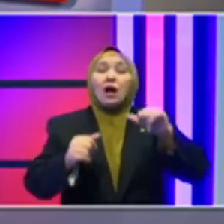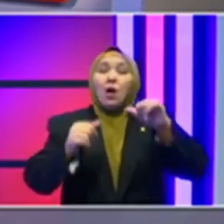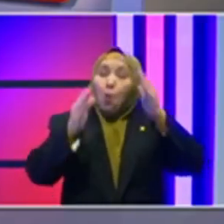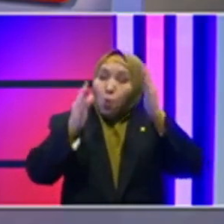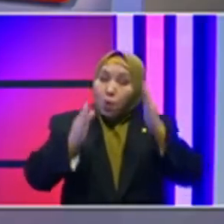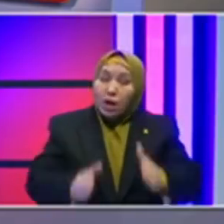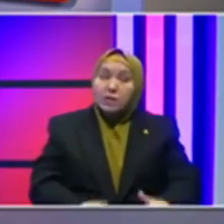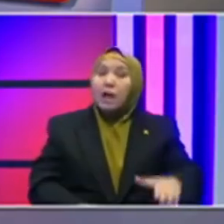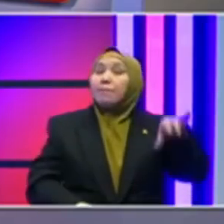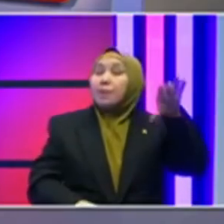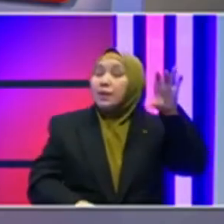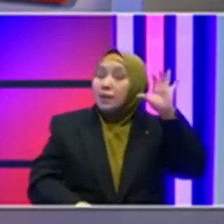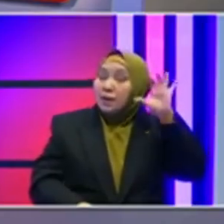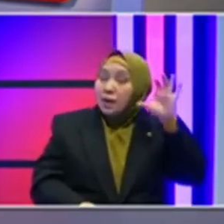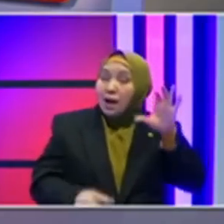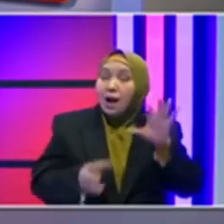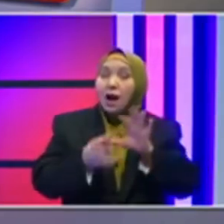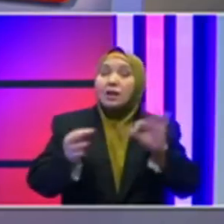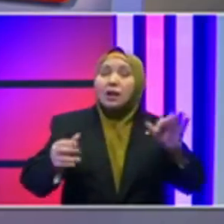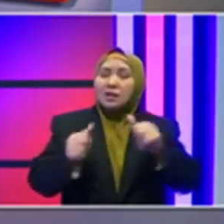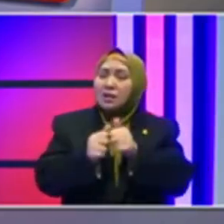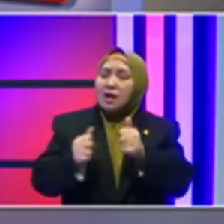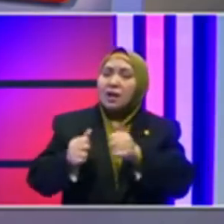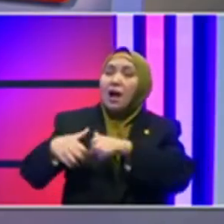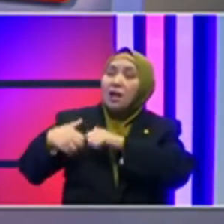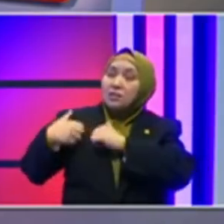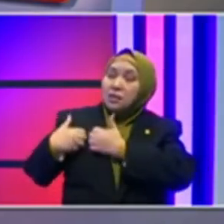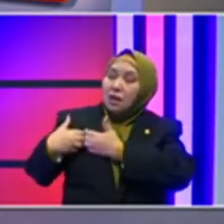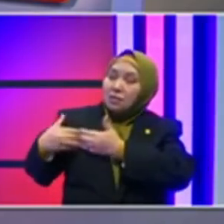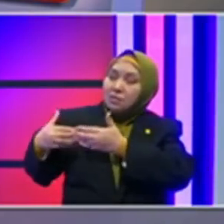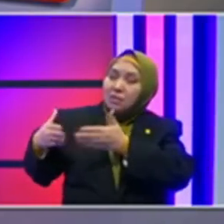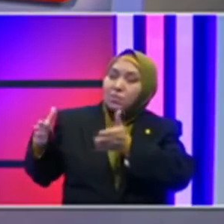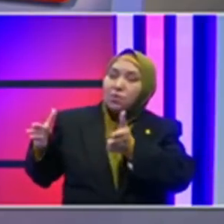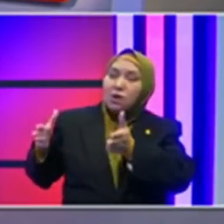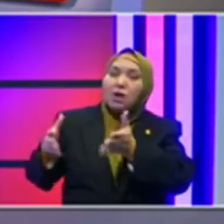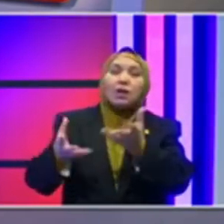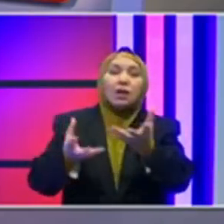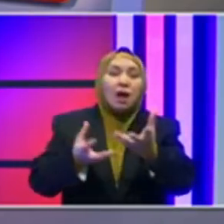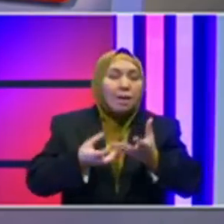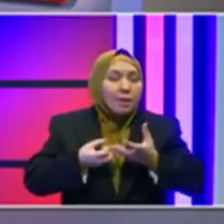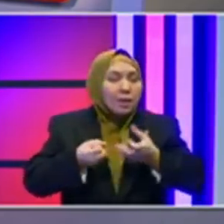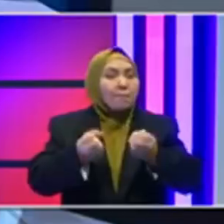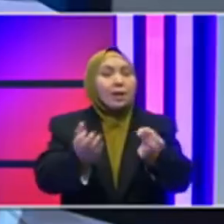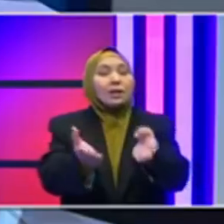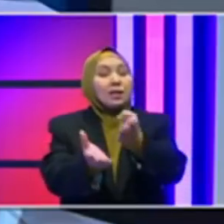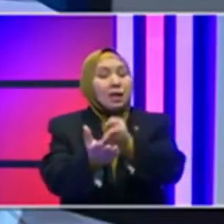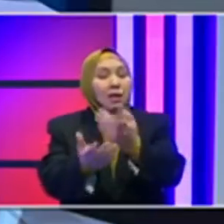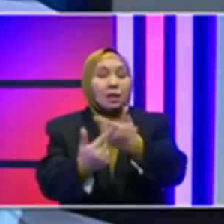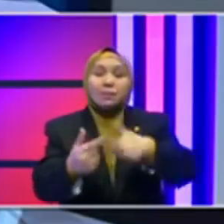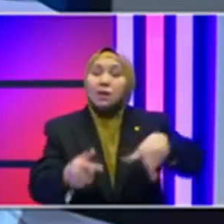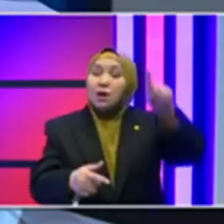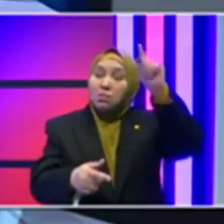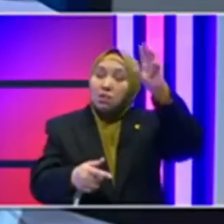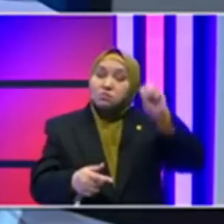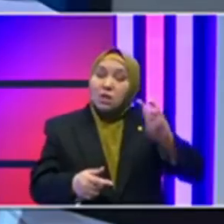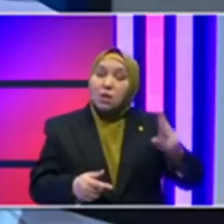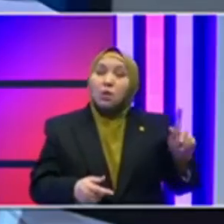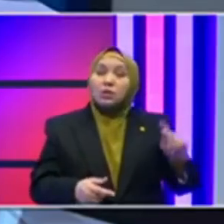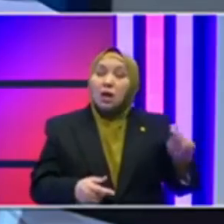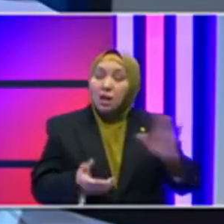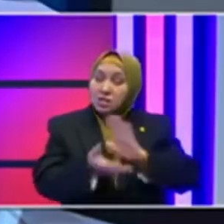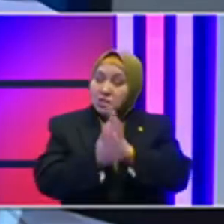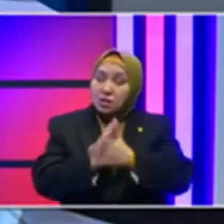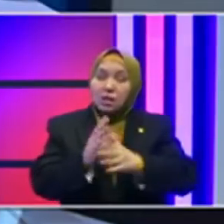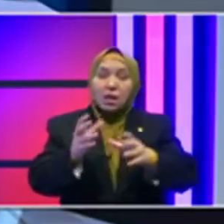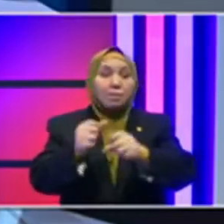mendengar ayat al-qur'an dengan hati yang terbuka dengan ingin mendapatkan hidayah daripada Allah subhanahu wa taala maka